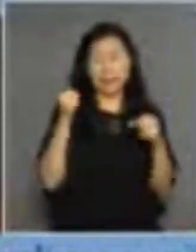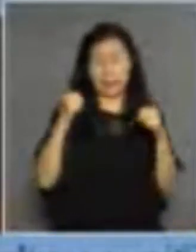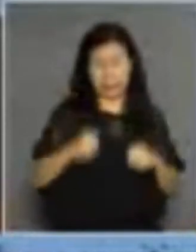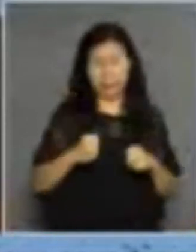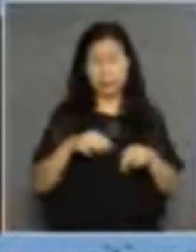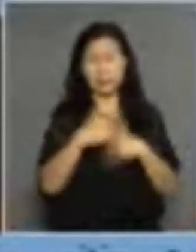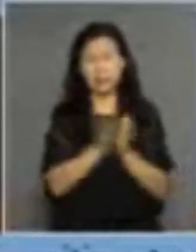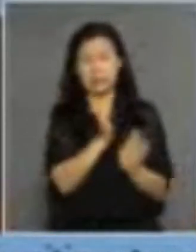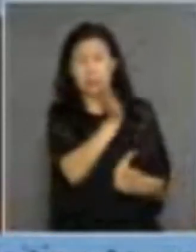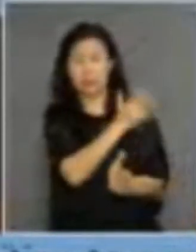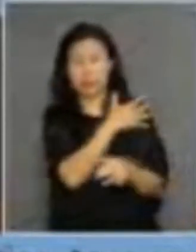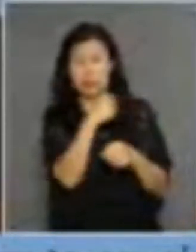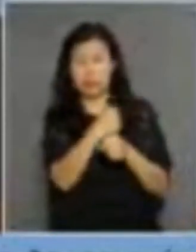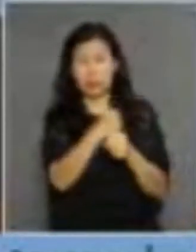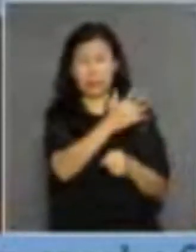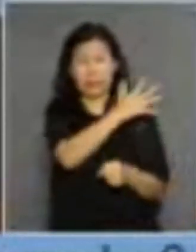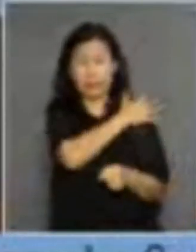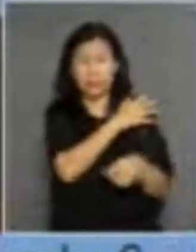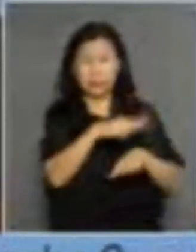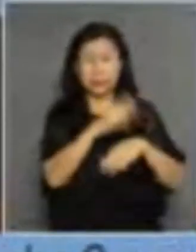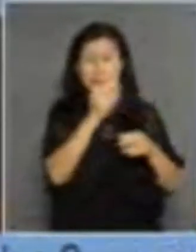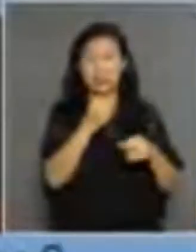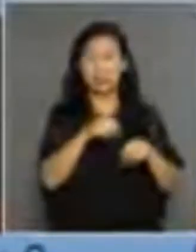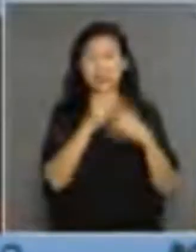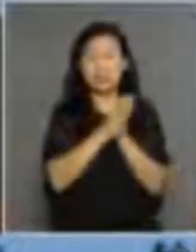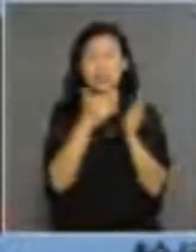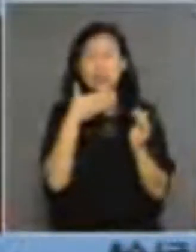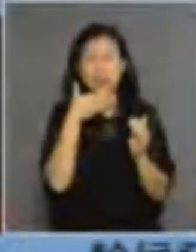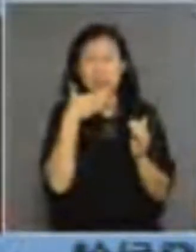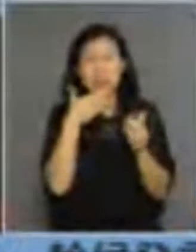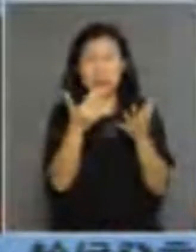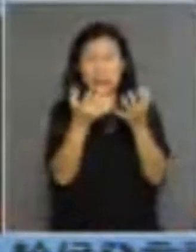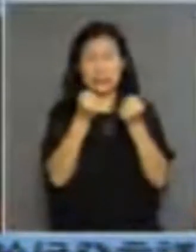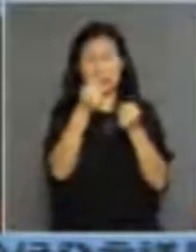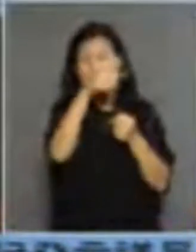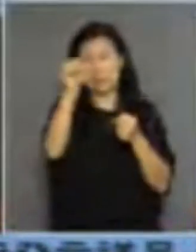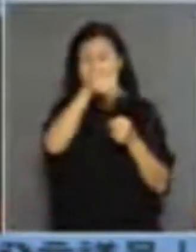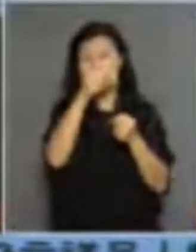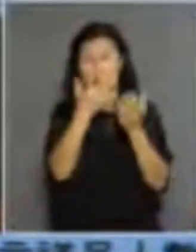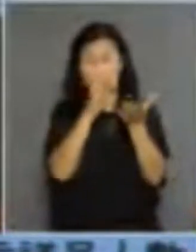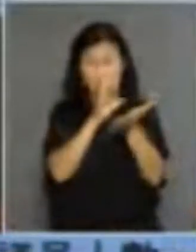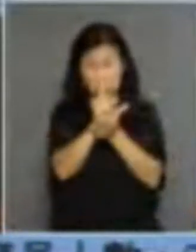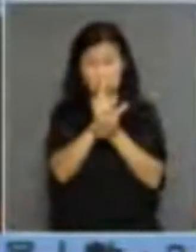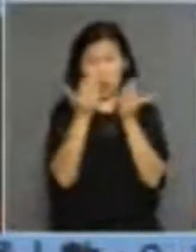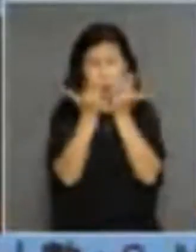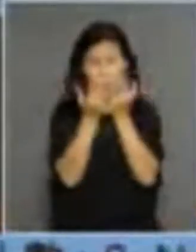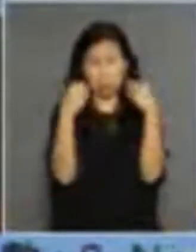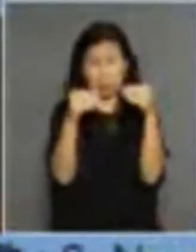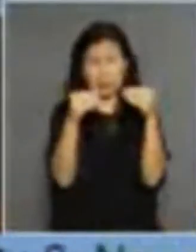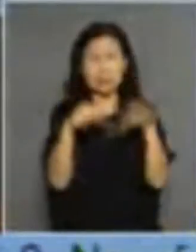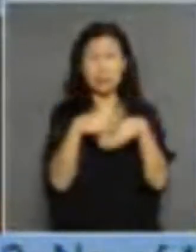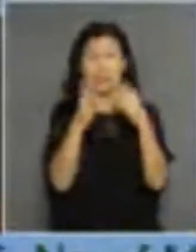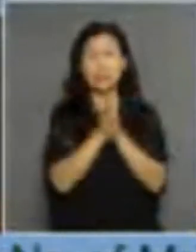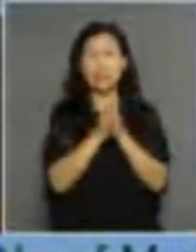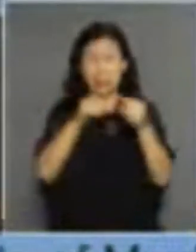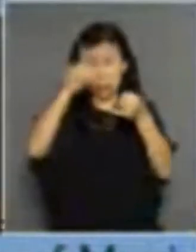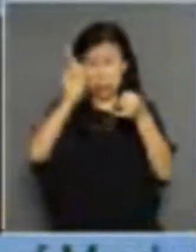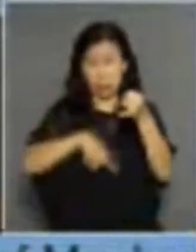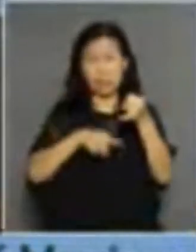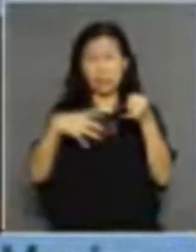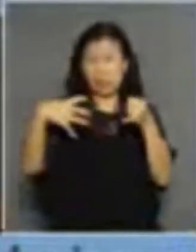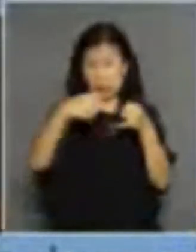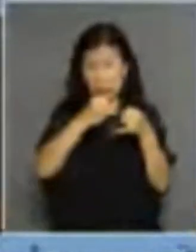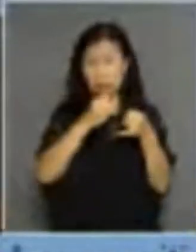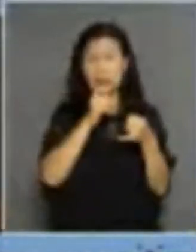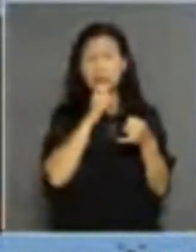肯將呢個我哋嘅年青人接受大學教育或者相等嘅程度嘅教育作為一種權利，係作為